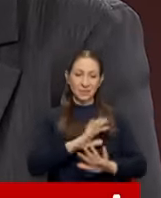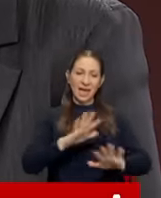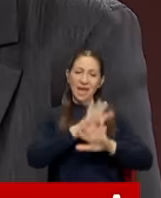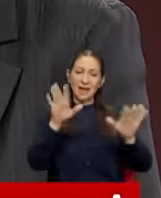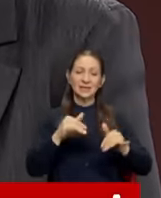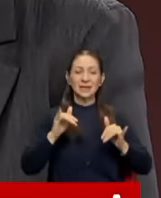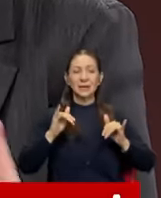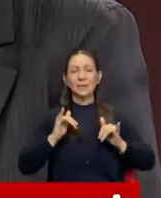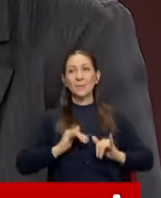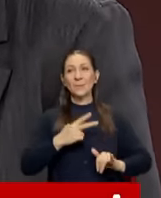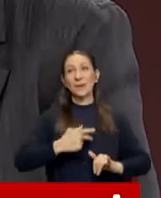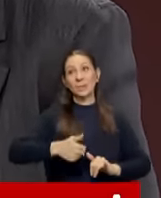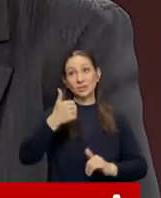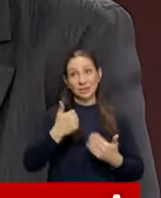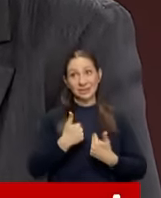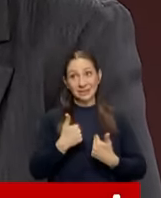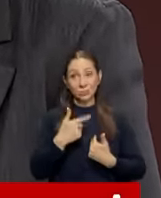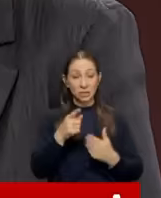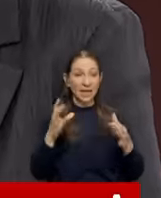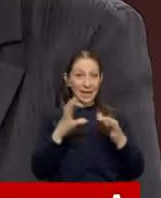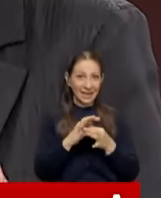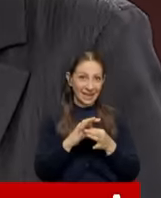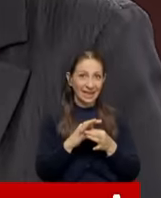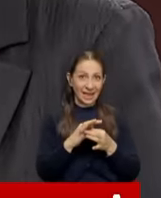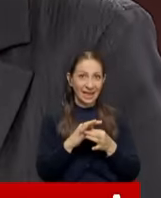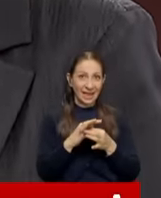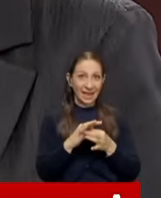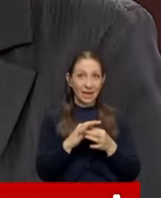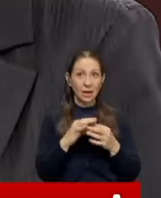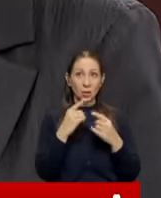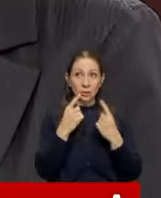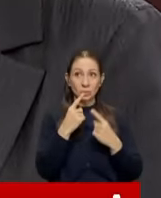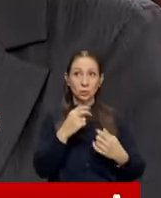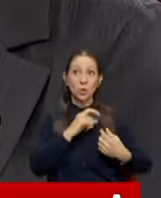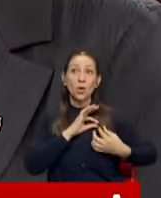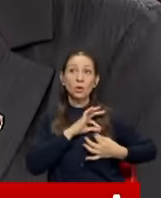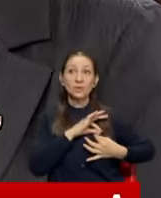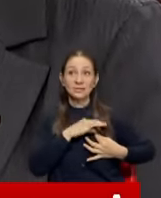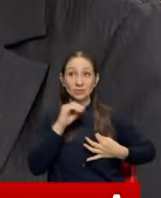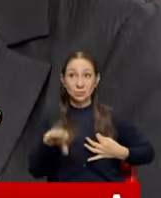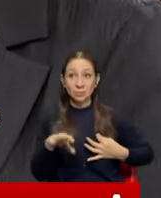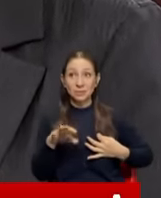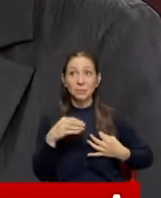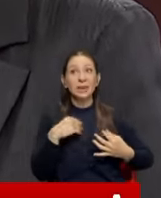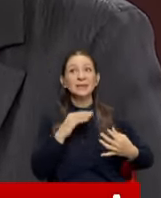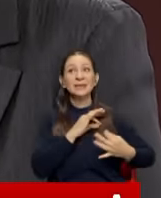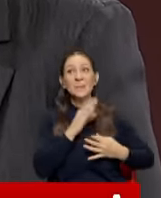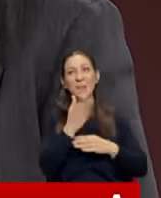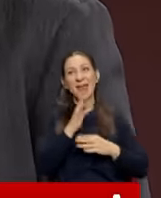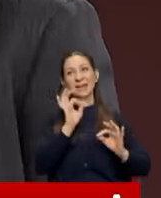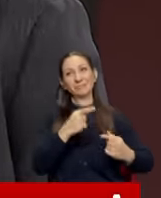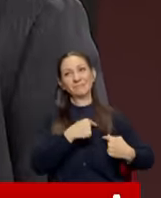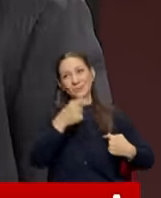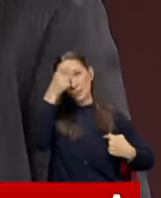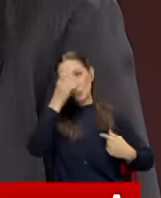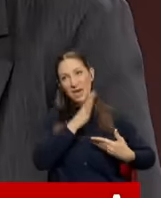artık herkesin belediye başkanıyım e Bununla ilgili de Eee konuşmalar oldu Roz çıkmış taktınız mı bilmiyorum ama rozet yok şu bakla